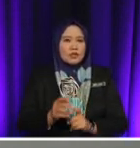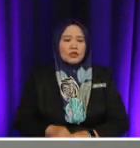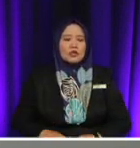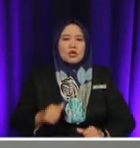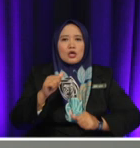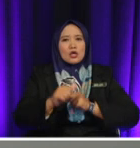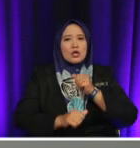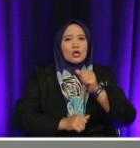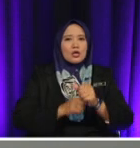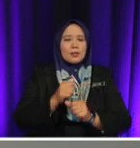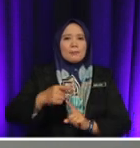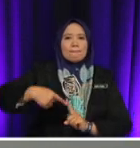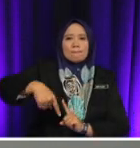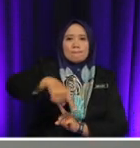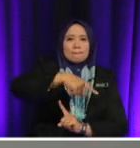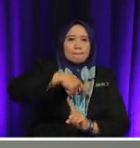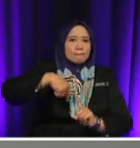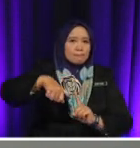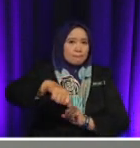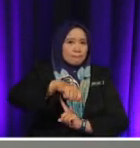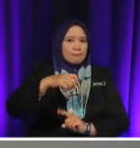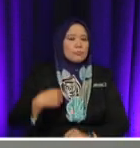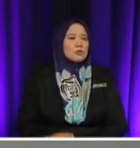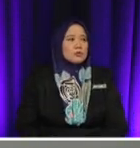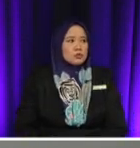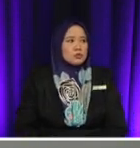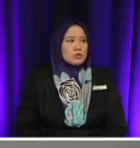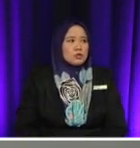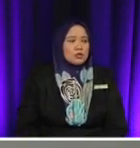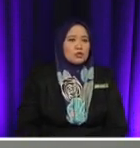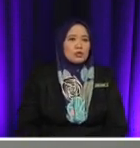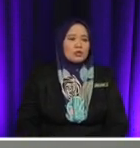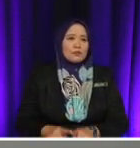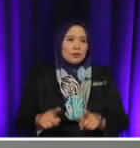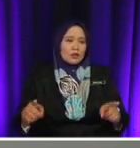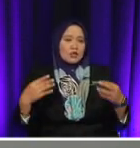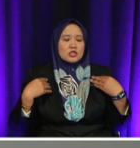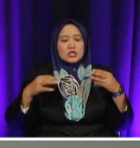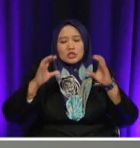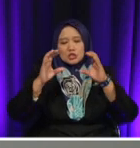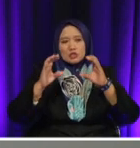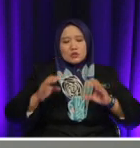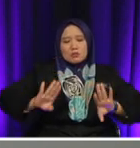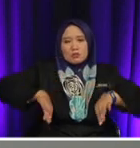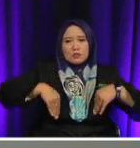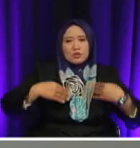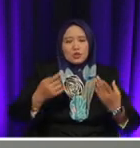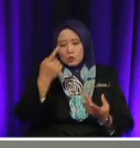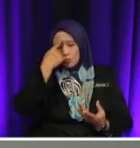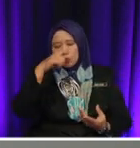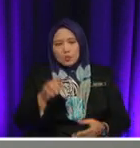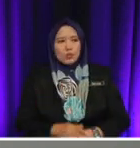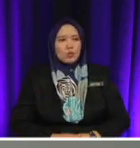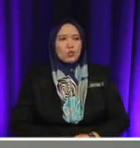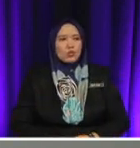kereta tak gerak kan tak ada minyak kilang pun kena berjalan juga kan Tapi ada cara dia bagaimana untuk mengatasi